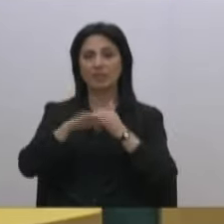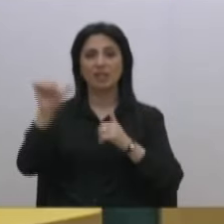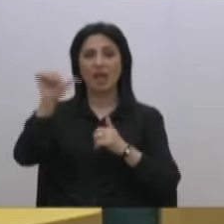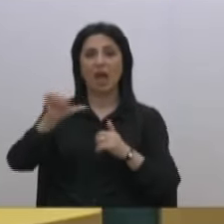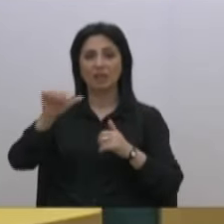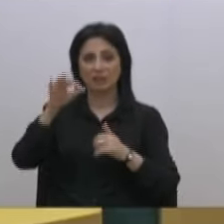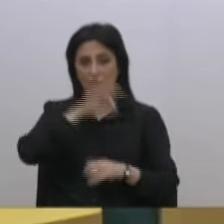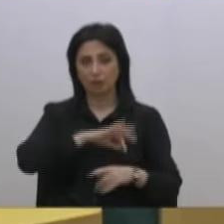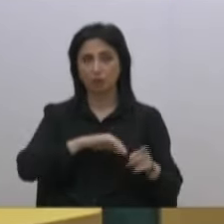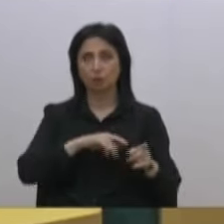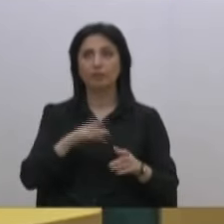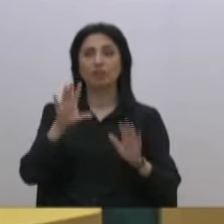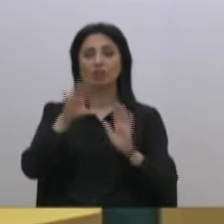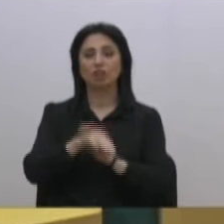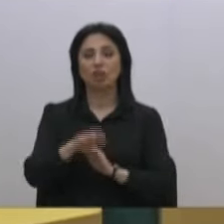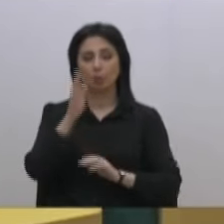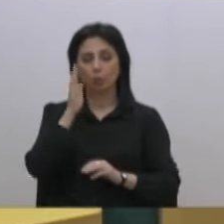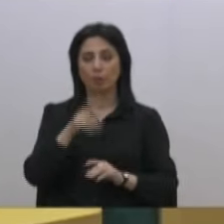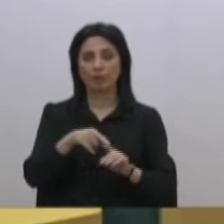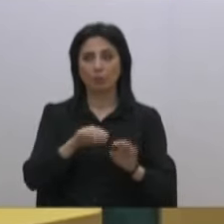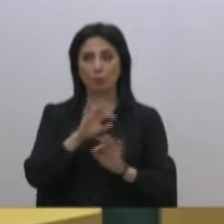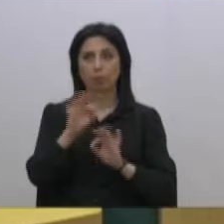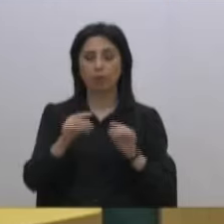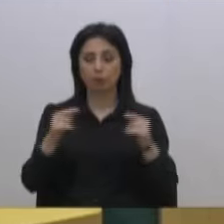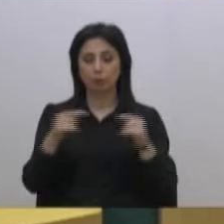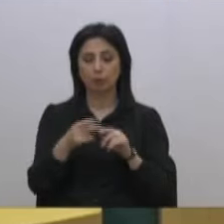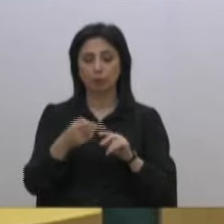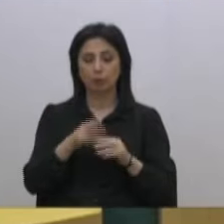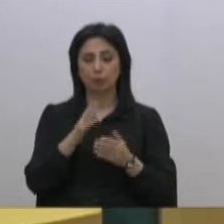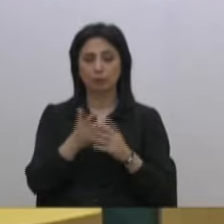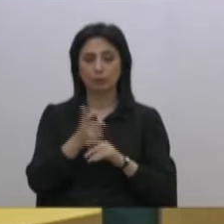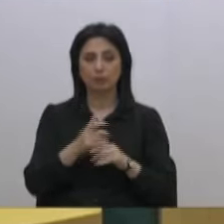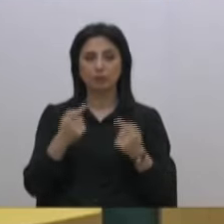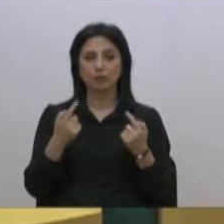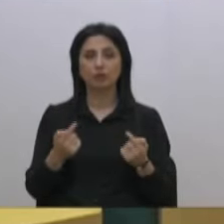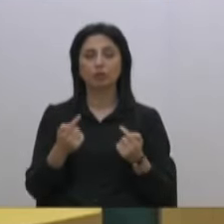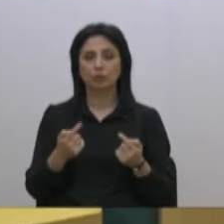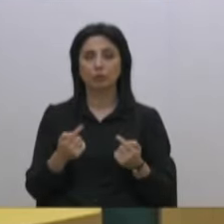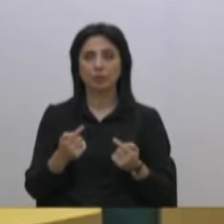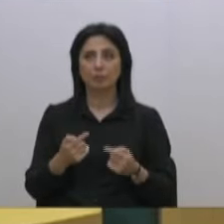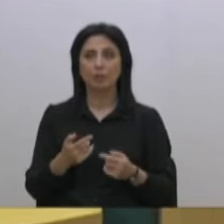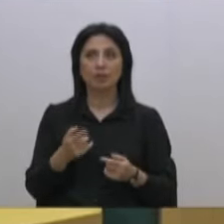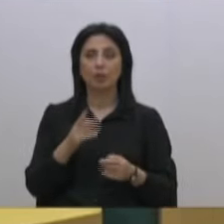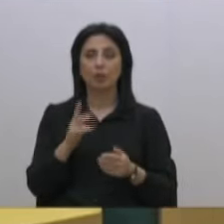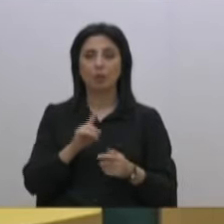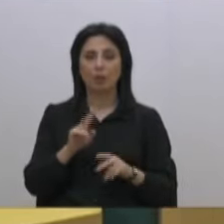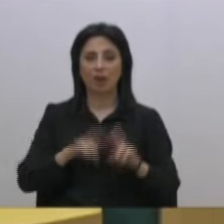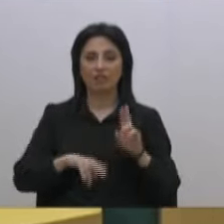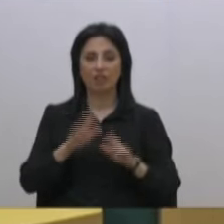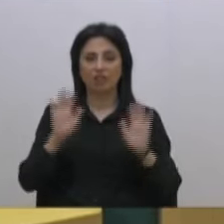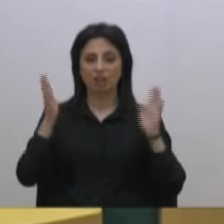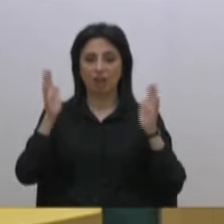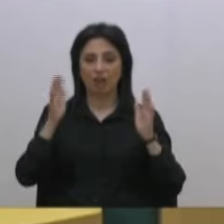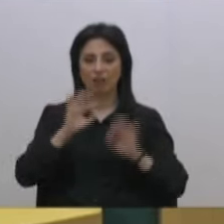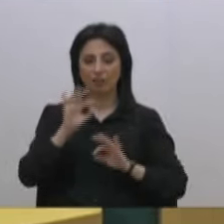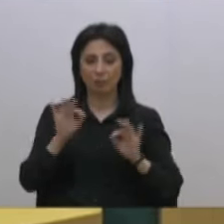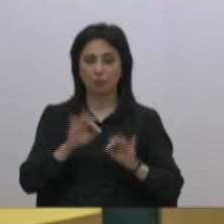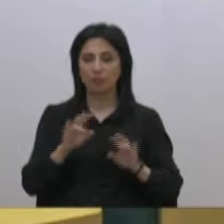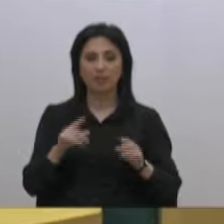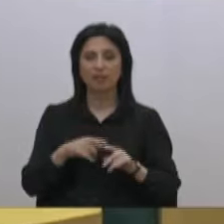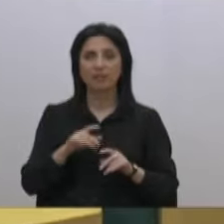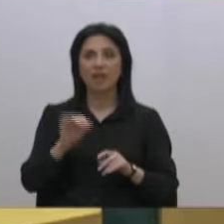აზიის ქვეყნებს, რომლებიც ჩართული იქნებიან ამ პროექტში და სწორედ ამიტომ არის ძალიან მნიშვნელოვანი რო ავაშენოთ ანაკლიის პროექტი. არ